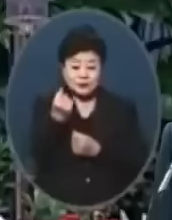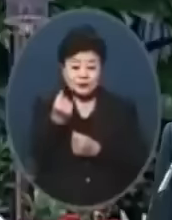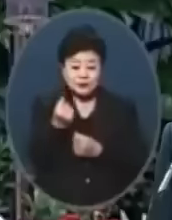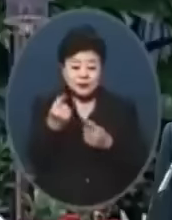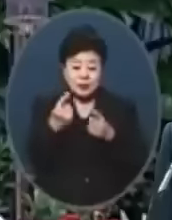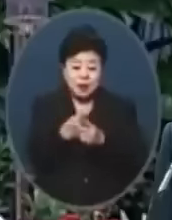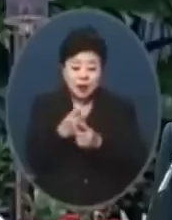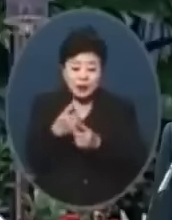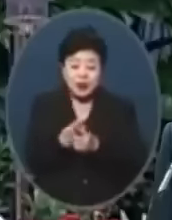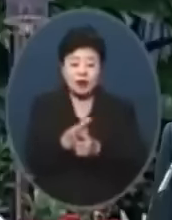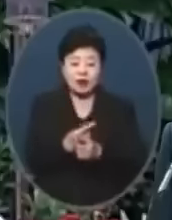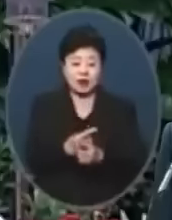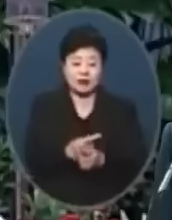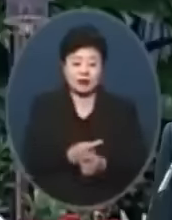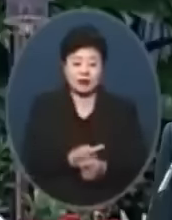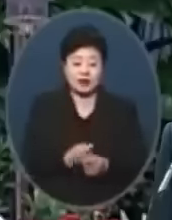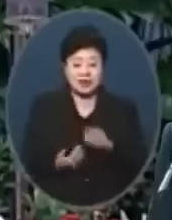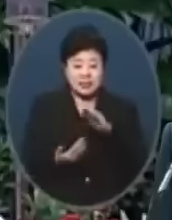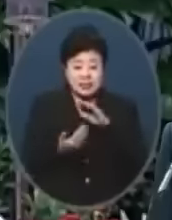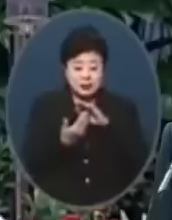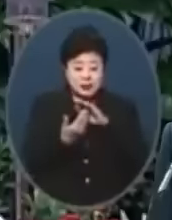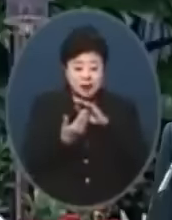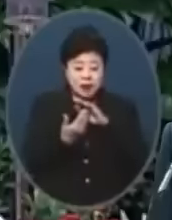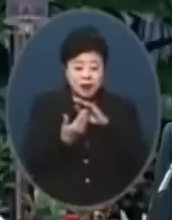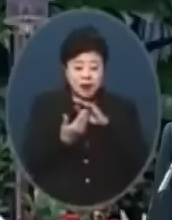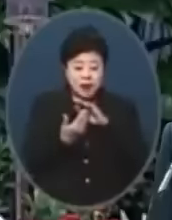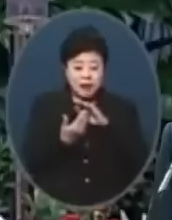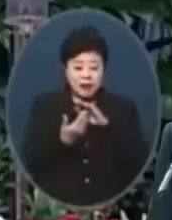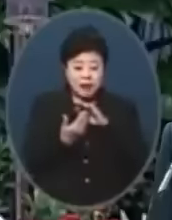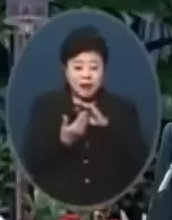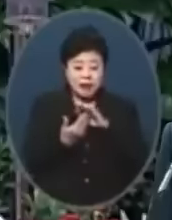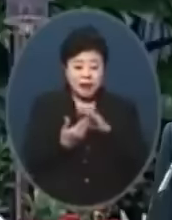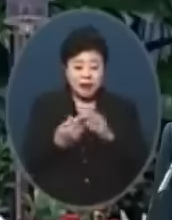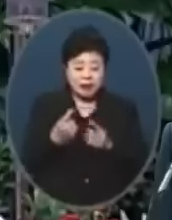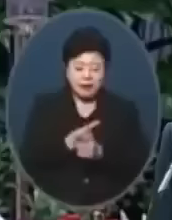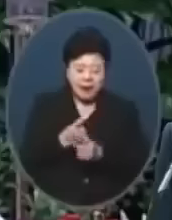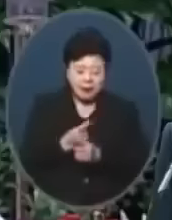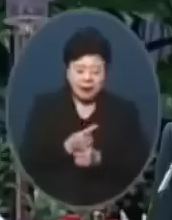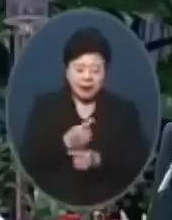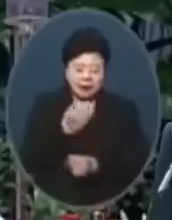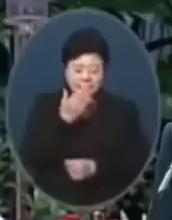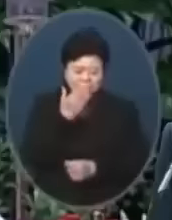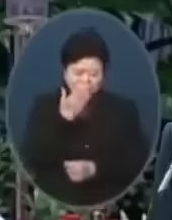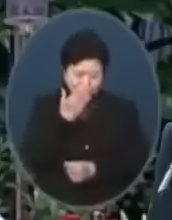변혁의 역사를 이루시며 깨어지고 변화되어